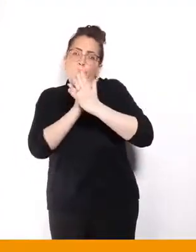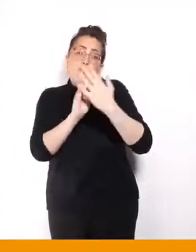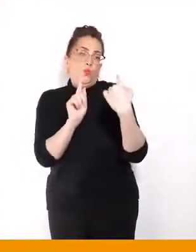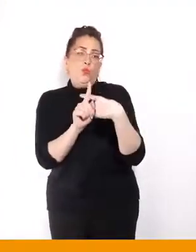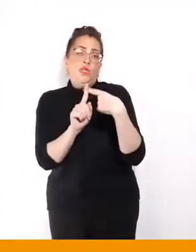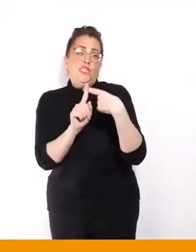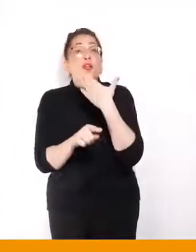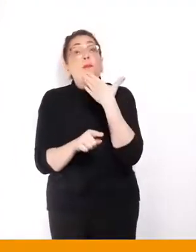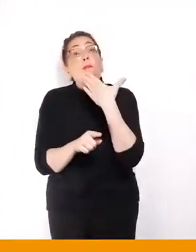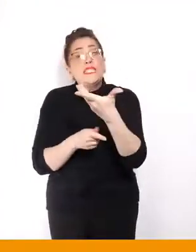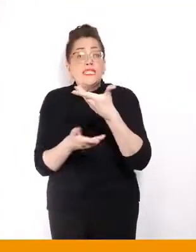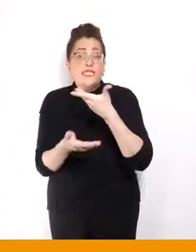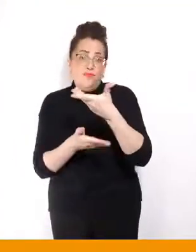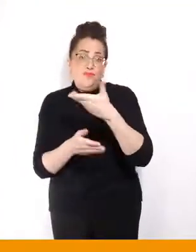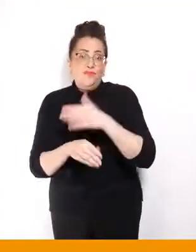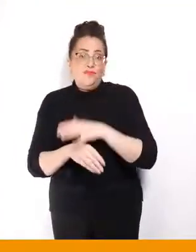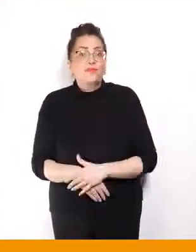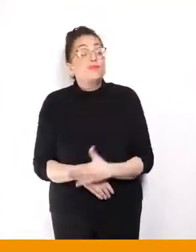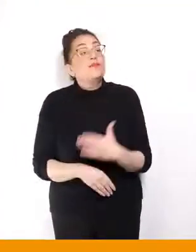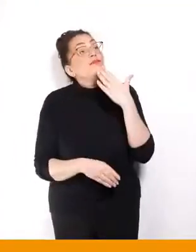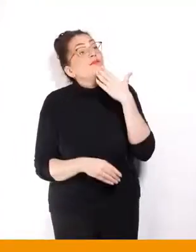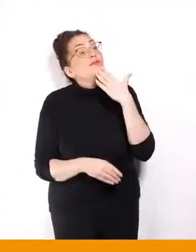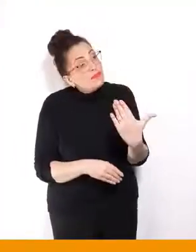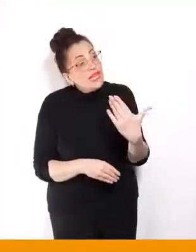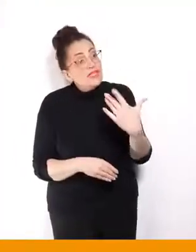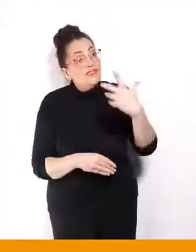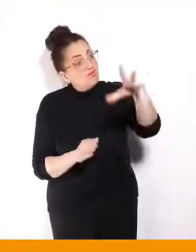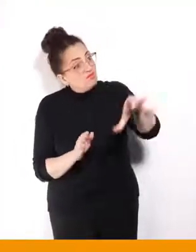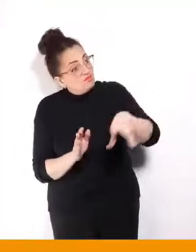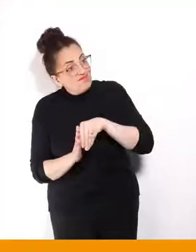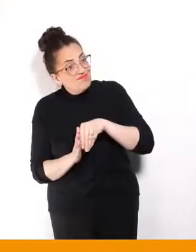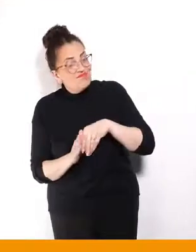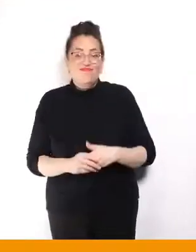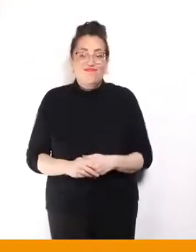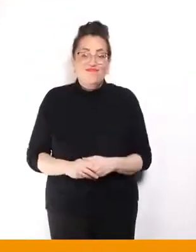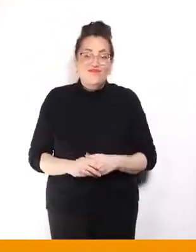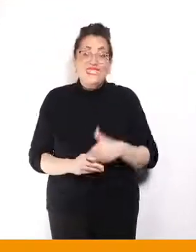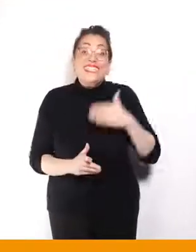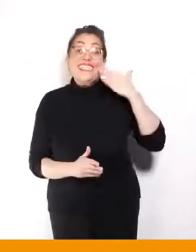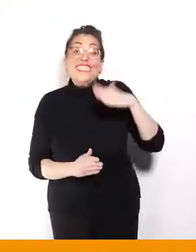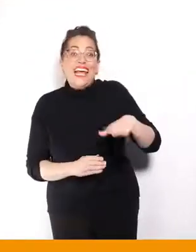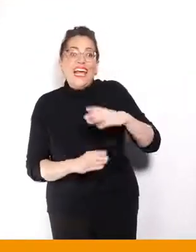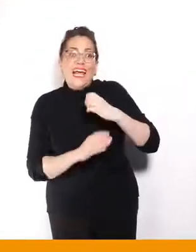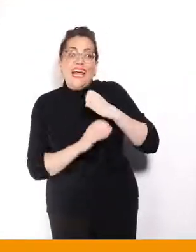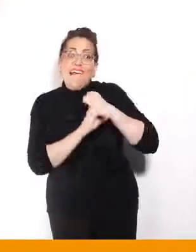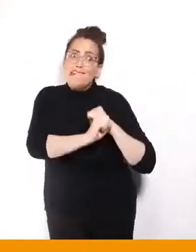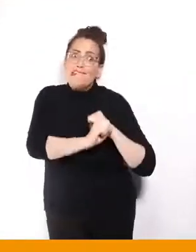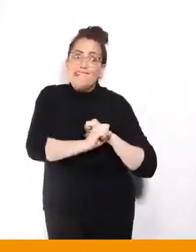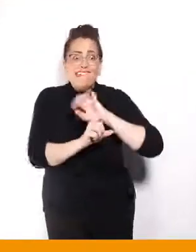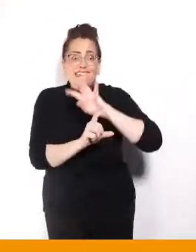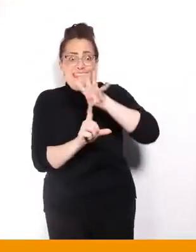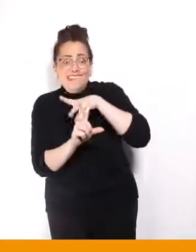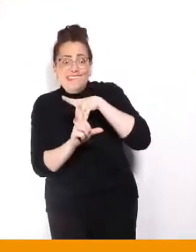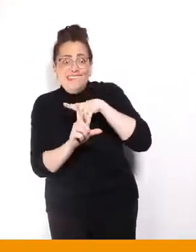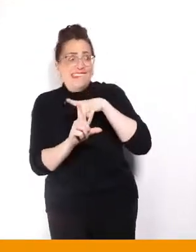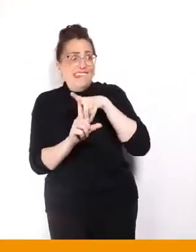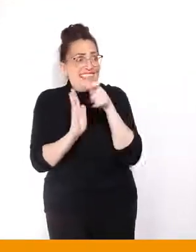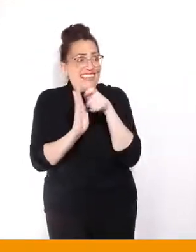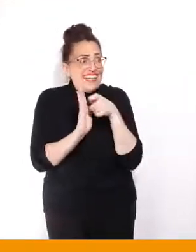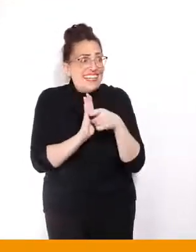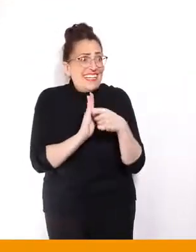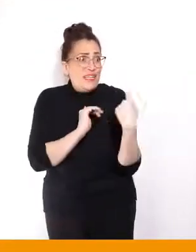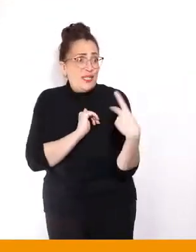échange. Eh bien, merci à vous d'y avoir participé, malgré les contraintes de calendrier. Et merci beaucoup de